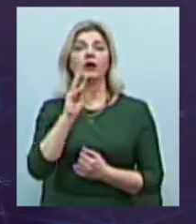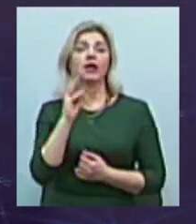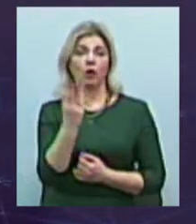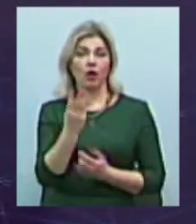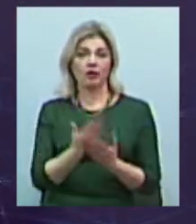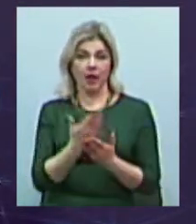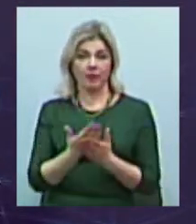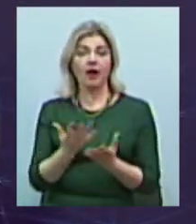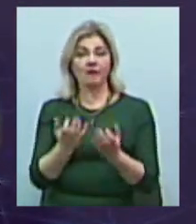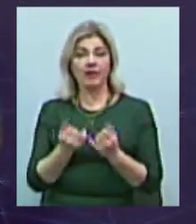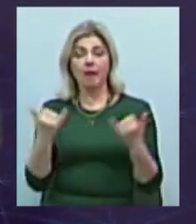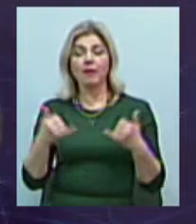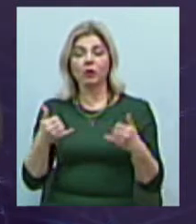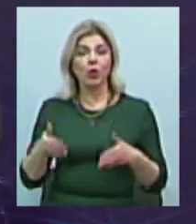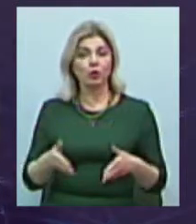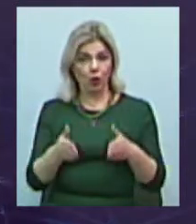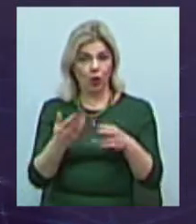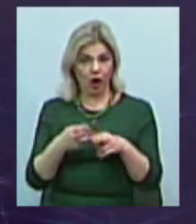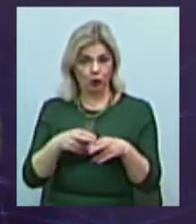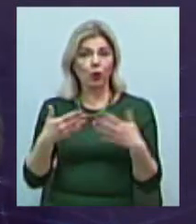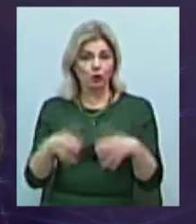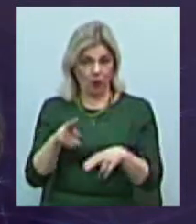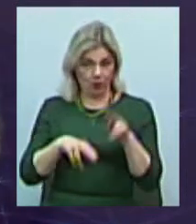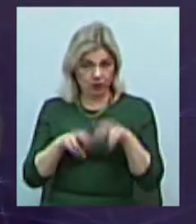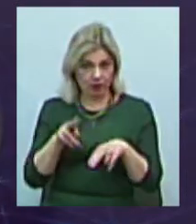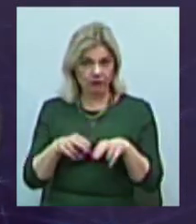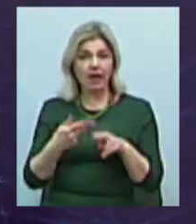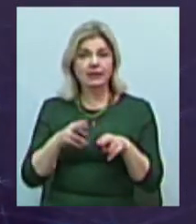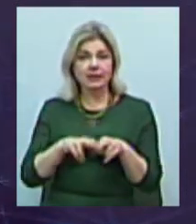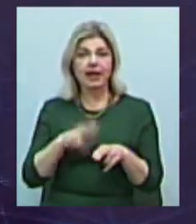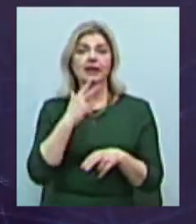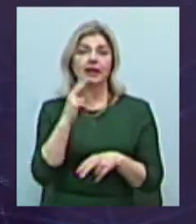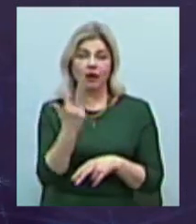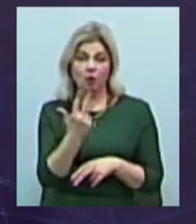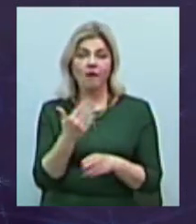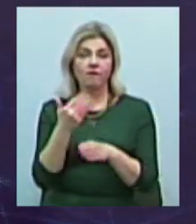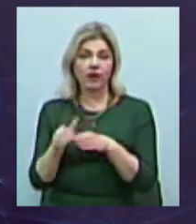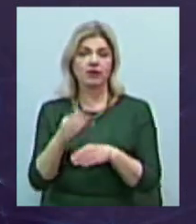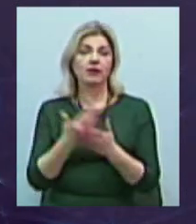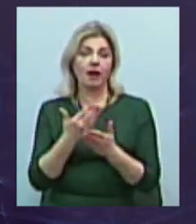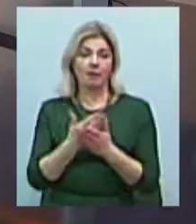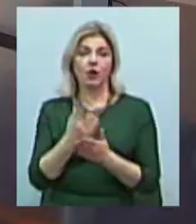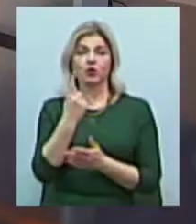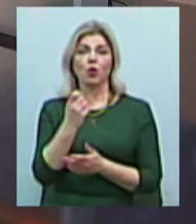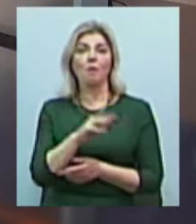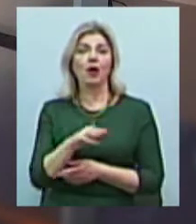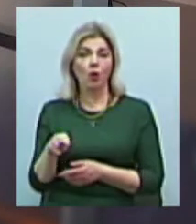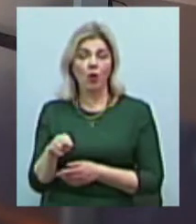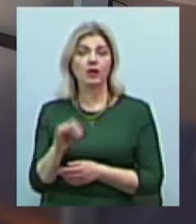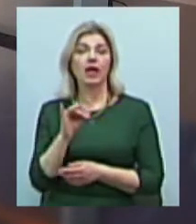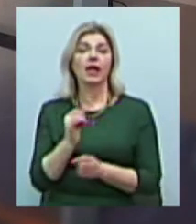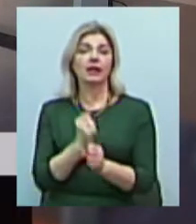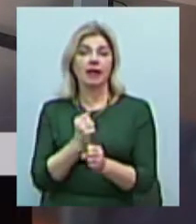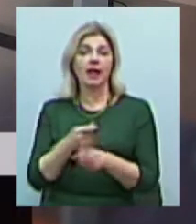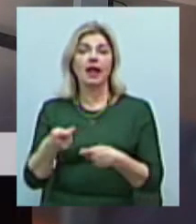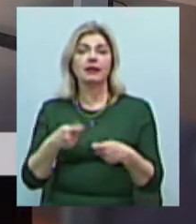Наприклад, беремо цю бетонну дорогу, яку ми вже відбудували. Це 3 роки виділяє на 3 роки, наприклад, виділяється 100 мільйонів. Паралельно проводиться